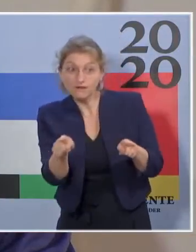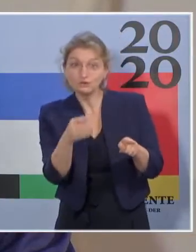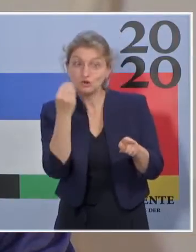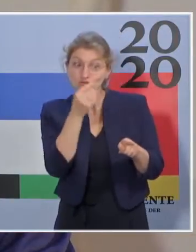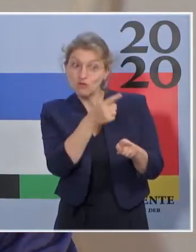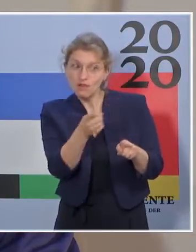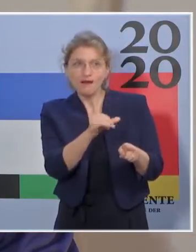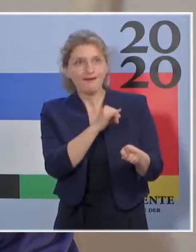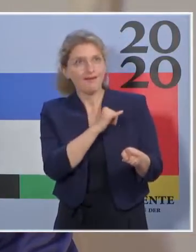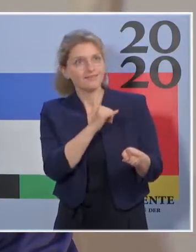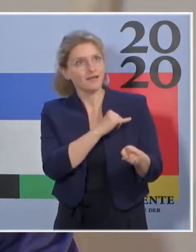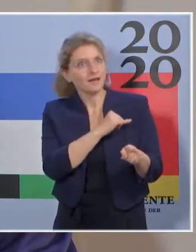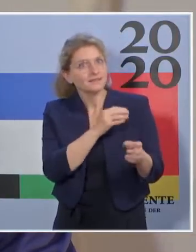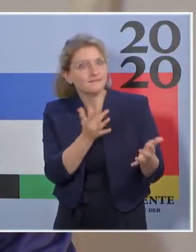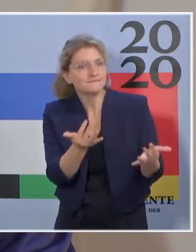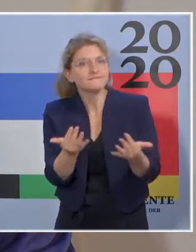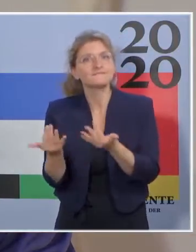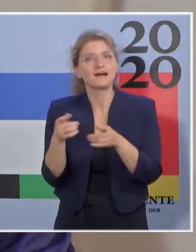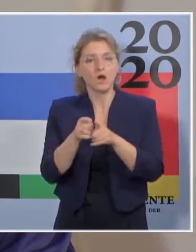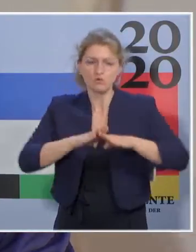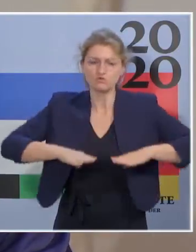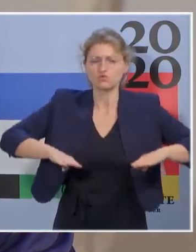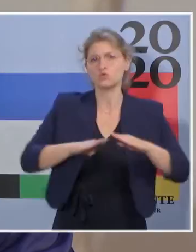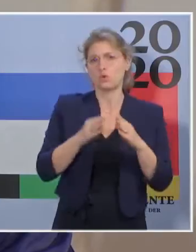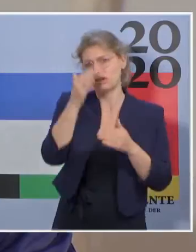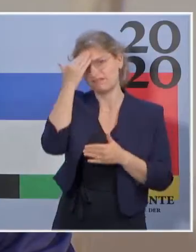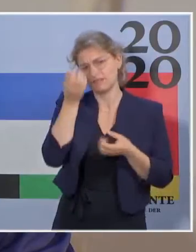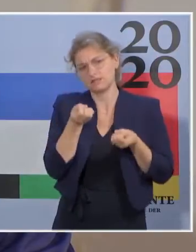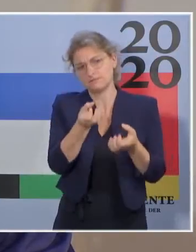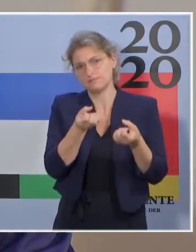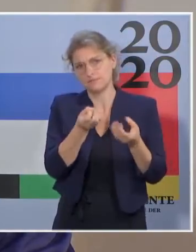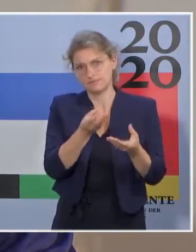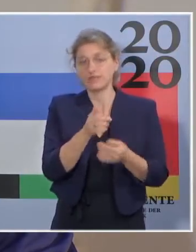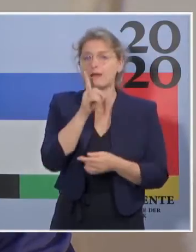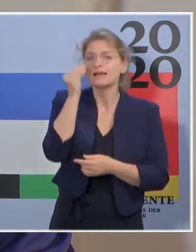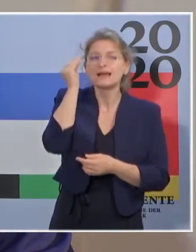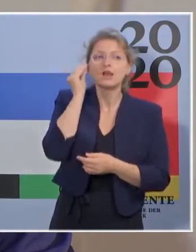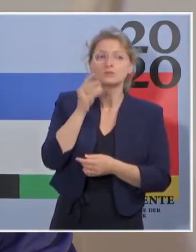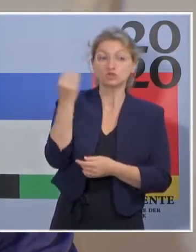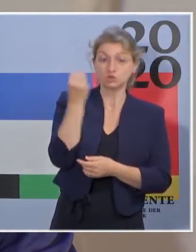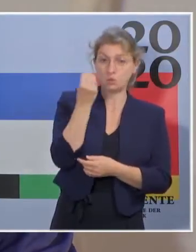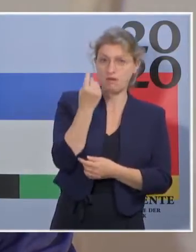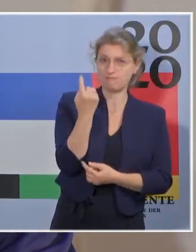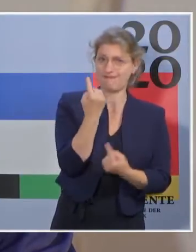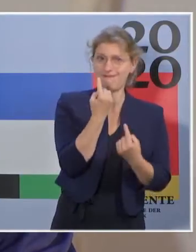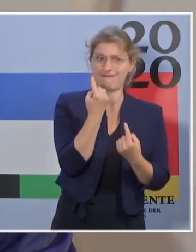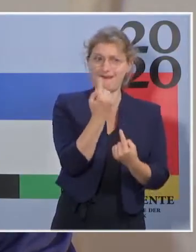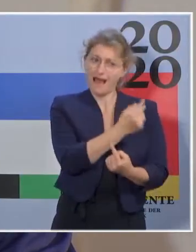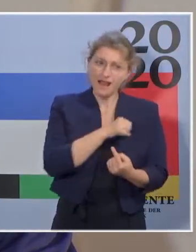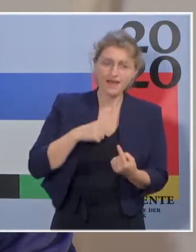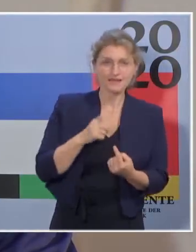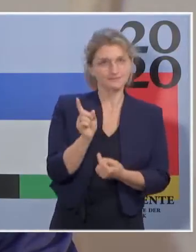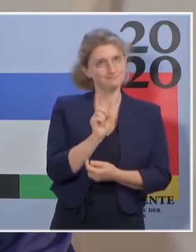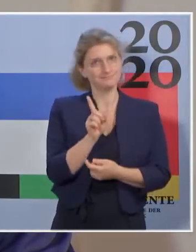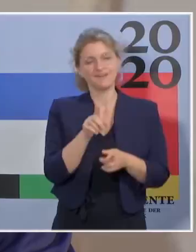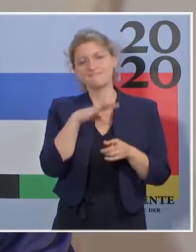zu schaffen und Grundsatzwissen zu vermitteln, wobei die Schulden da, glaube ich, nicht alleine stehen, sondern es da eine